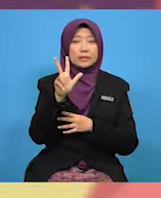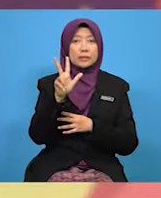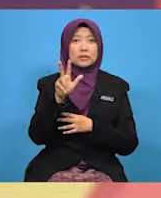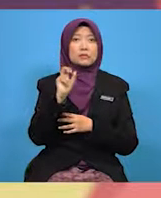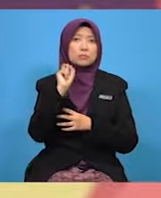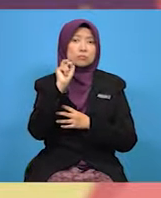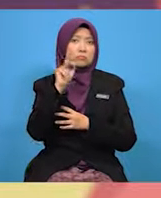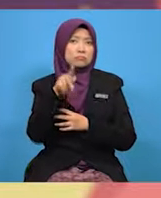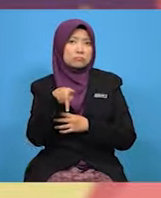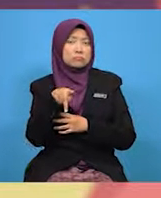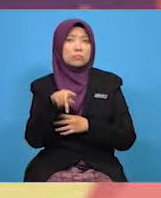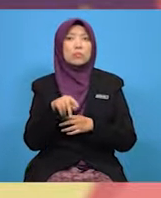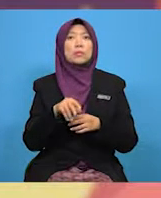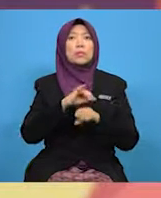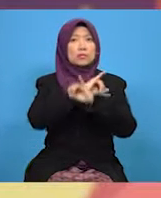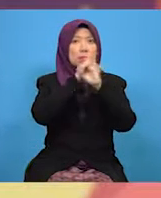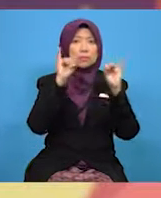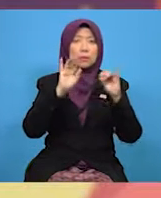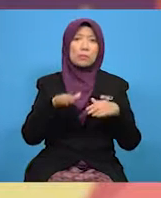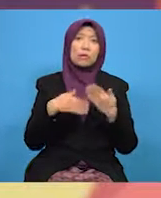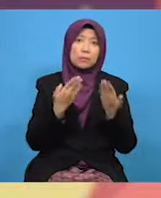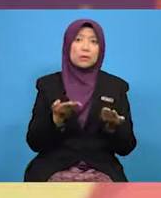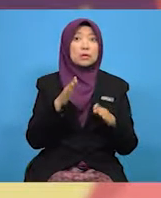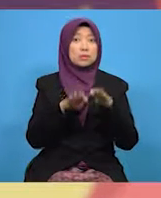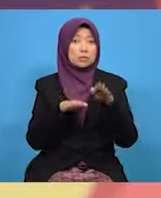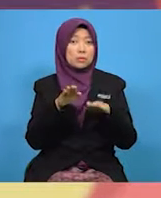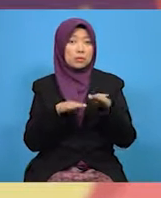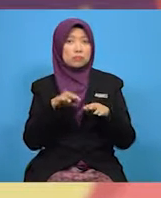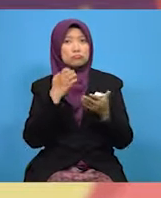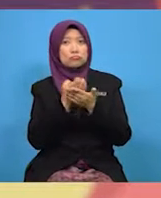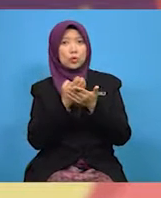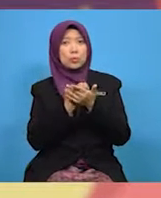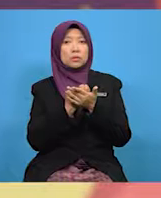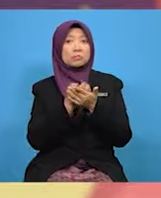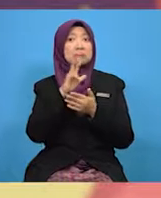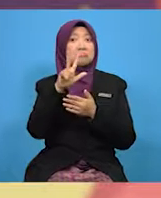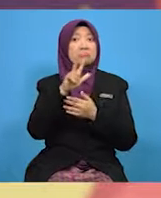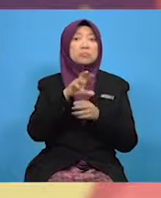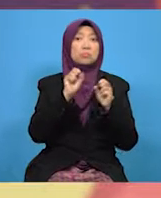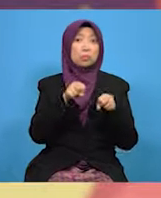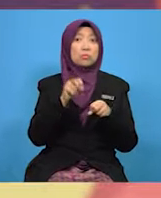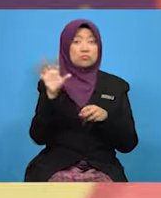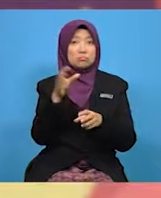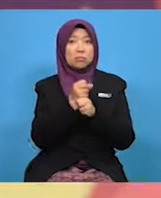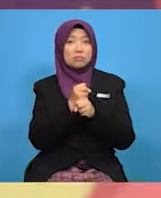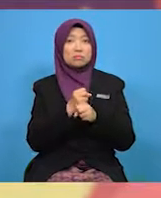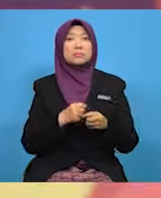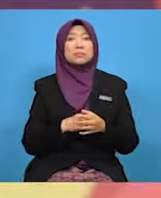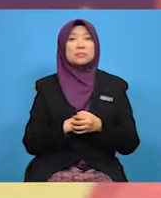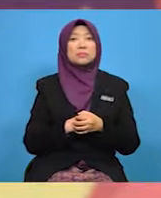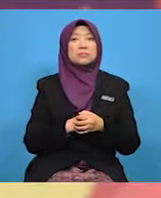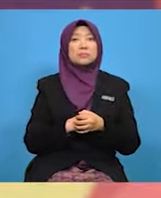sepatunya juga dapat menjelaskan Bagaimana keseimbangan ekonomi 3 sektor boleh tercapai